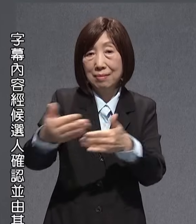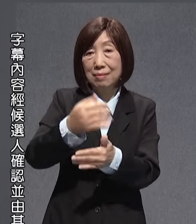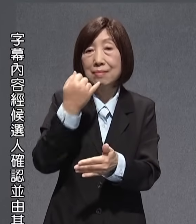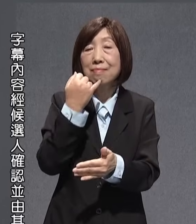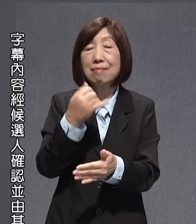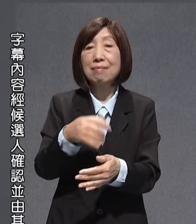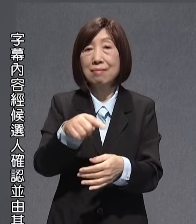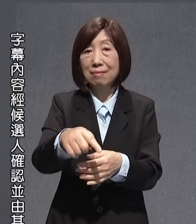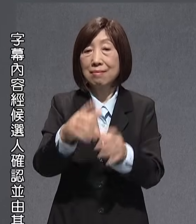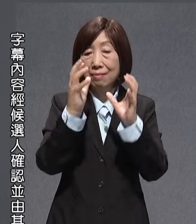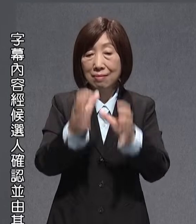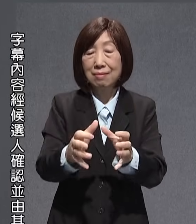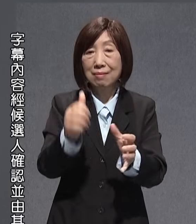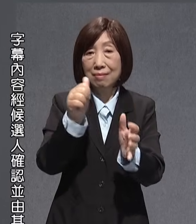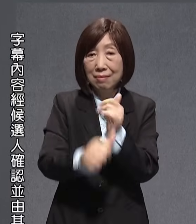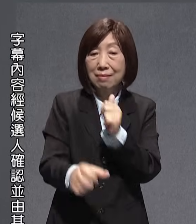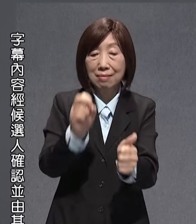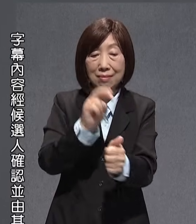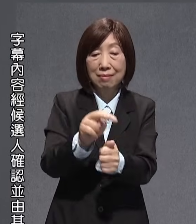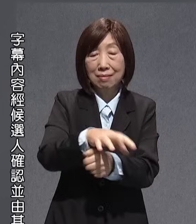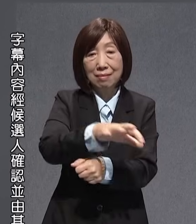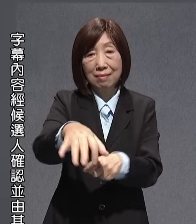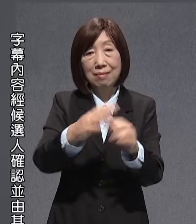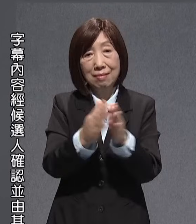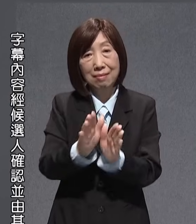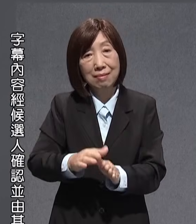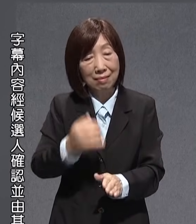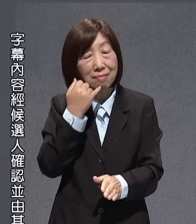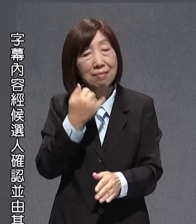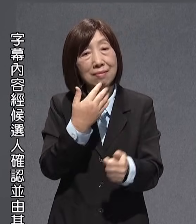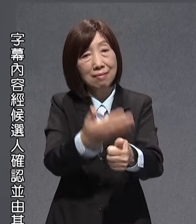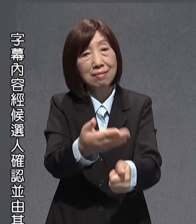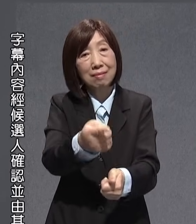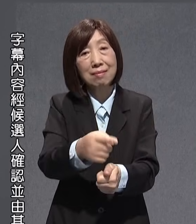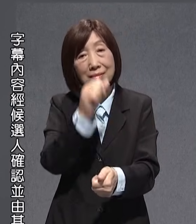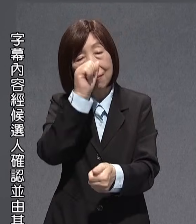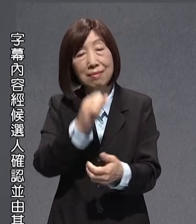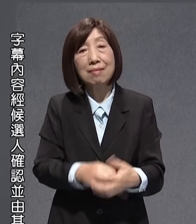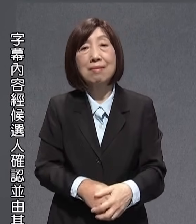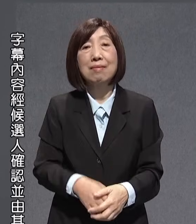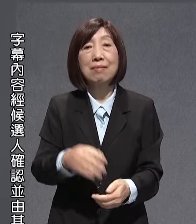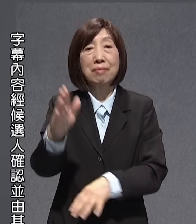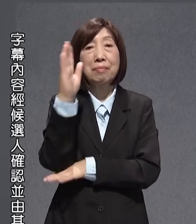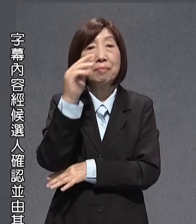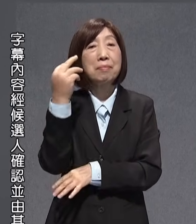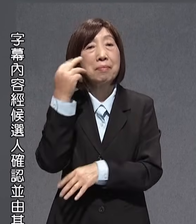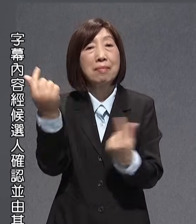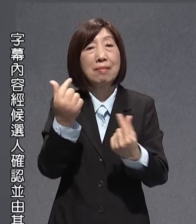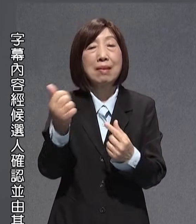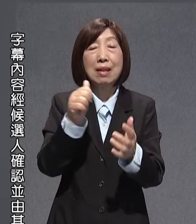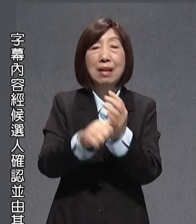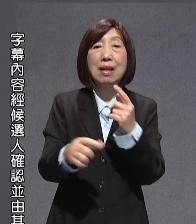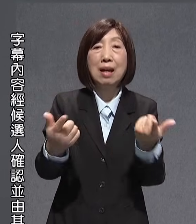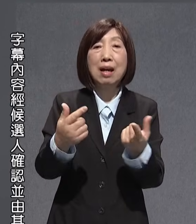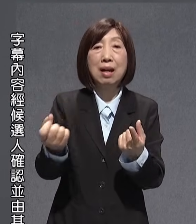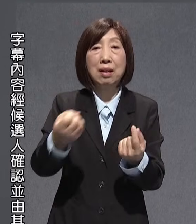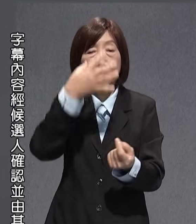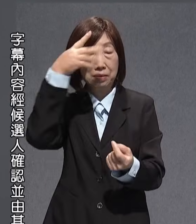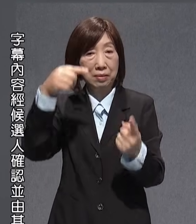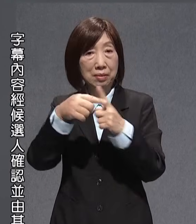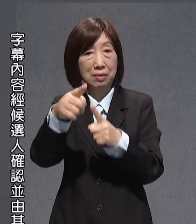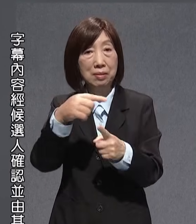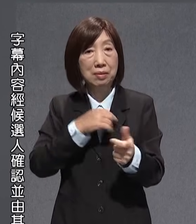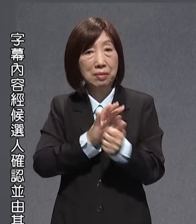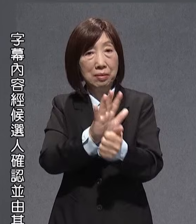制宜建立友善生养的环境。我常说，政治是一场社会运动，壮世代就是我想